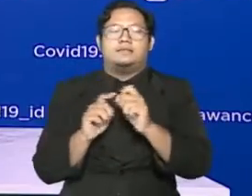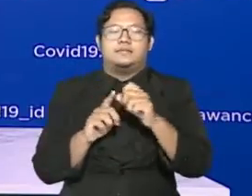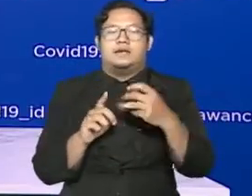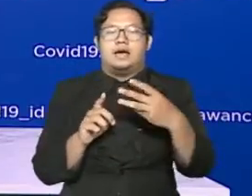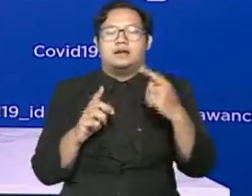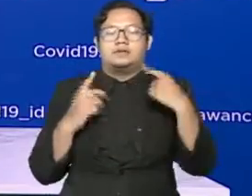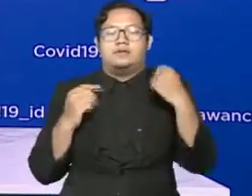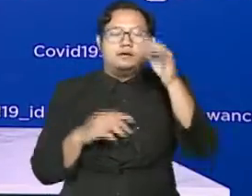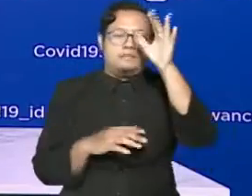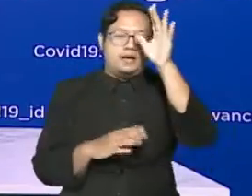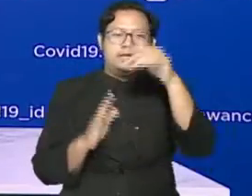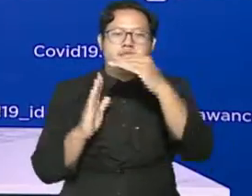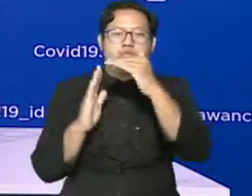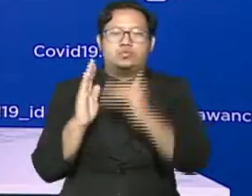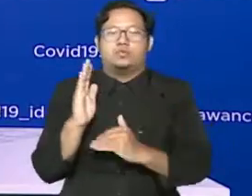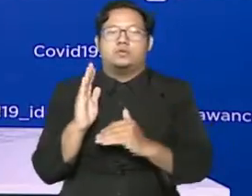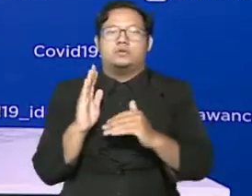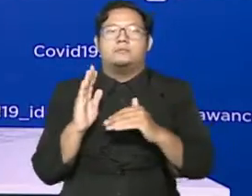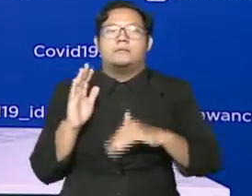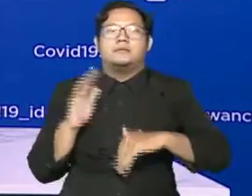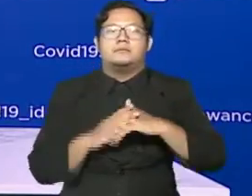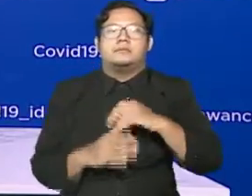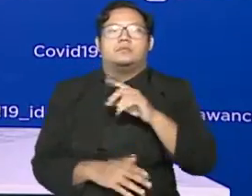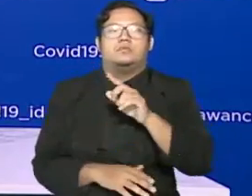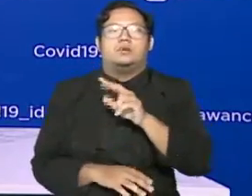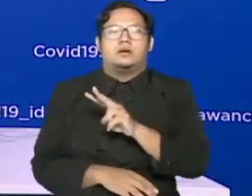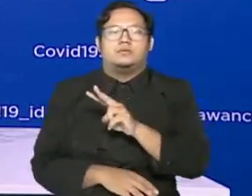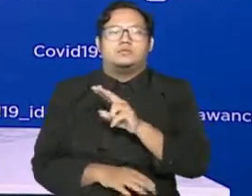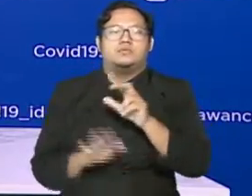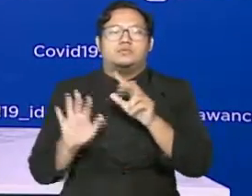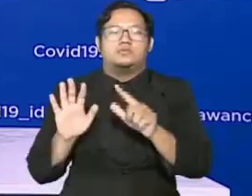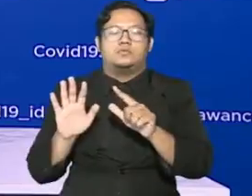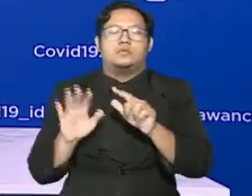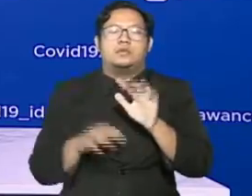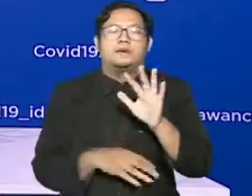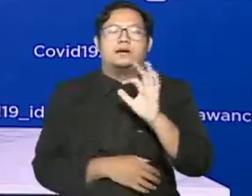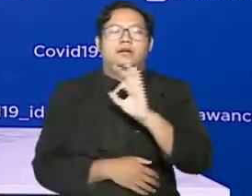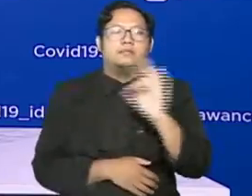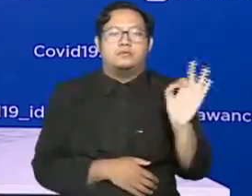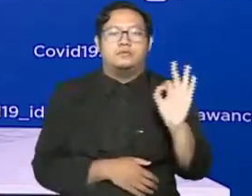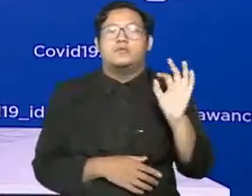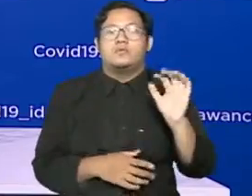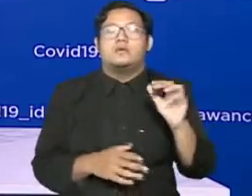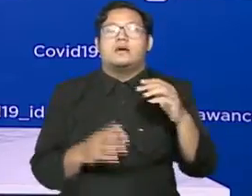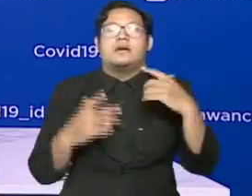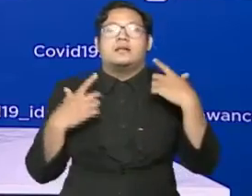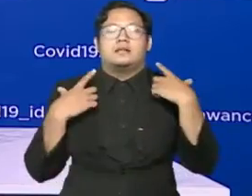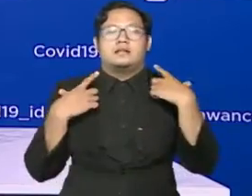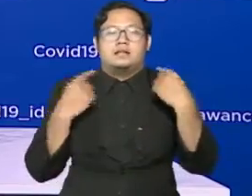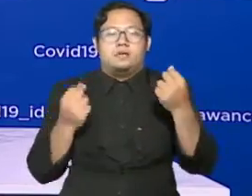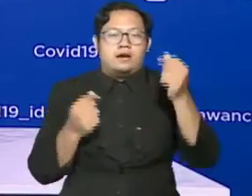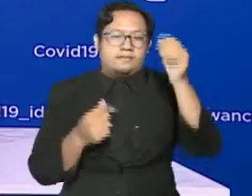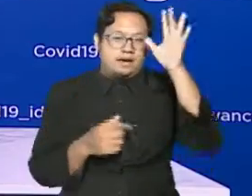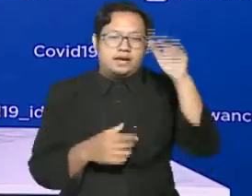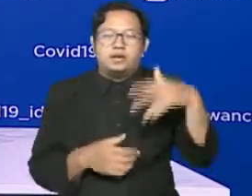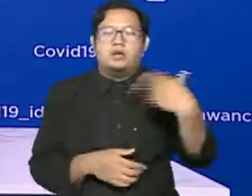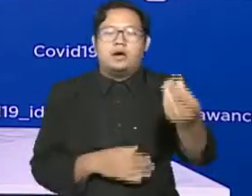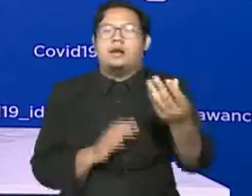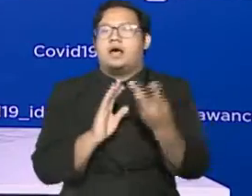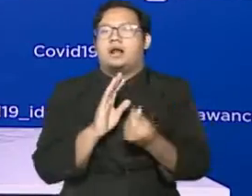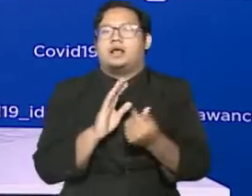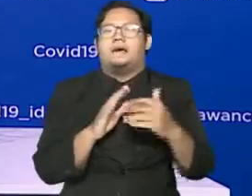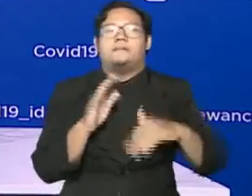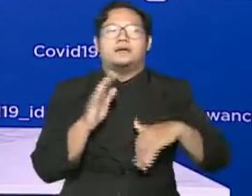menjadi maksimal 275.000 dan diluar wilayah jawa-bali menjadi maksimal